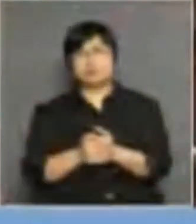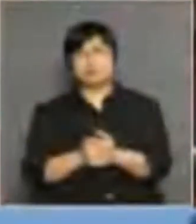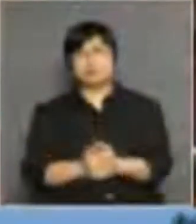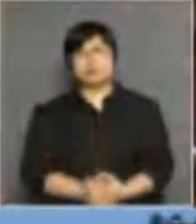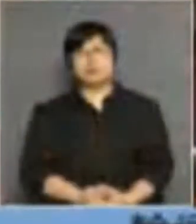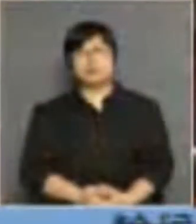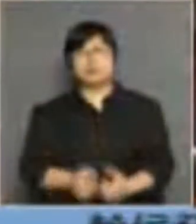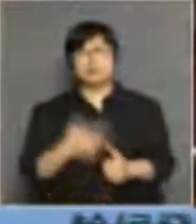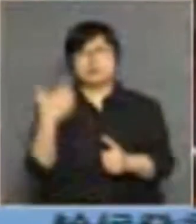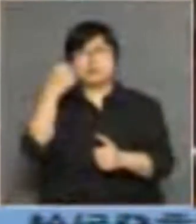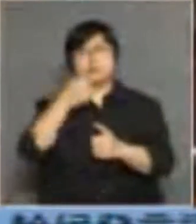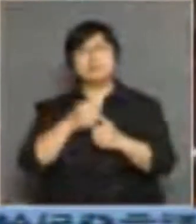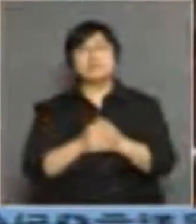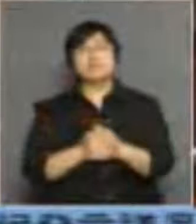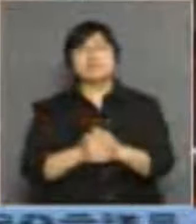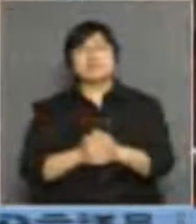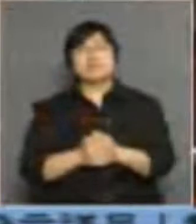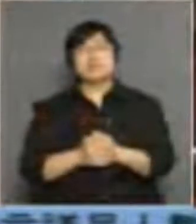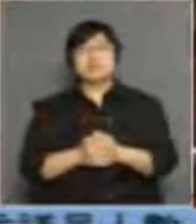主席，